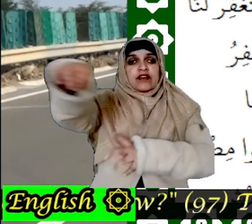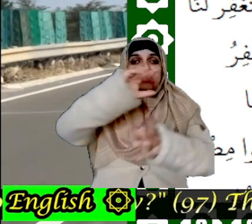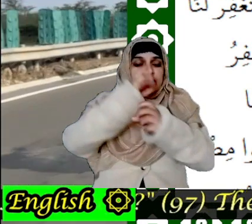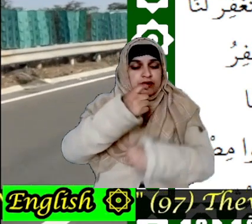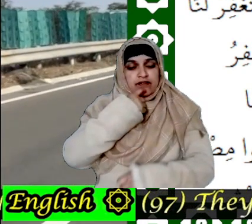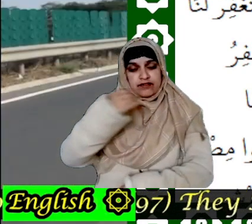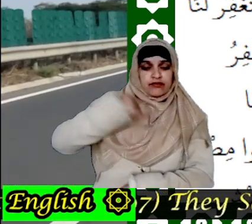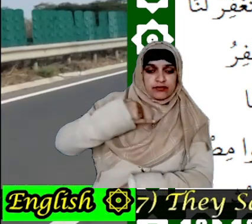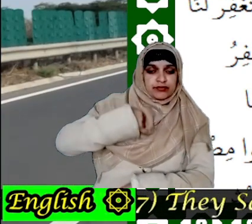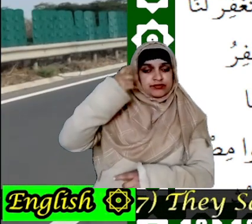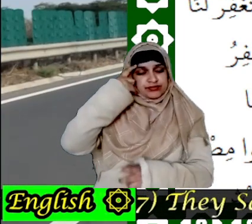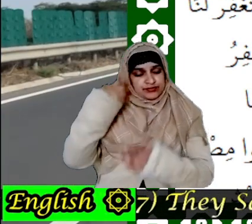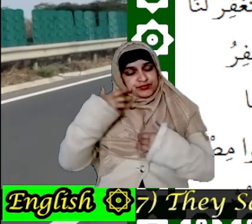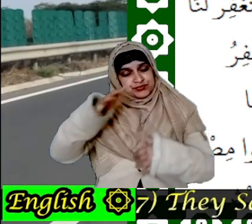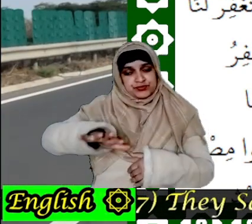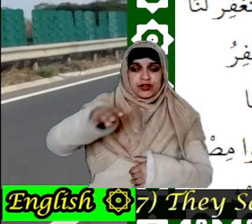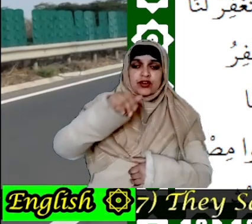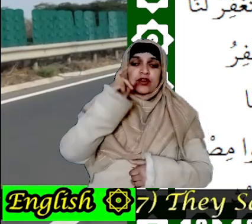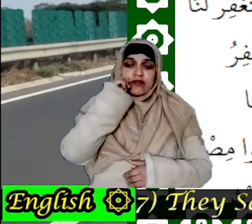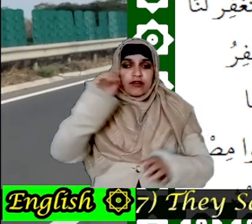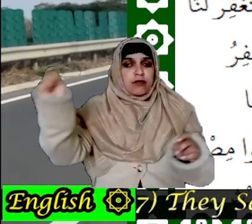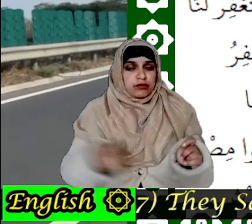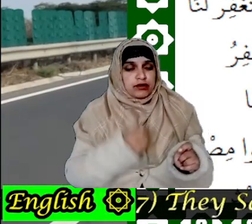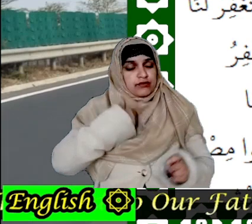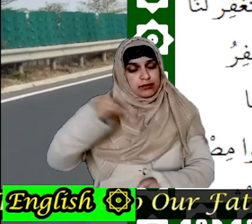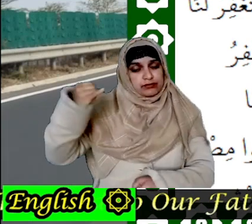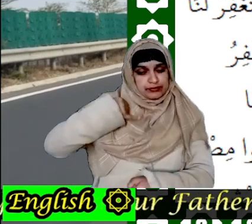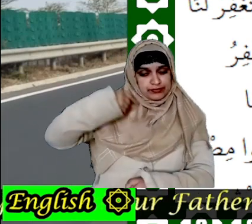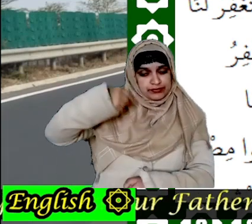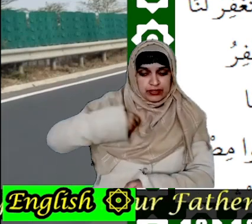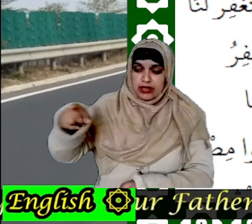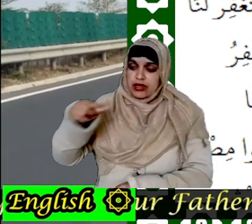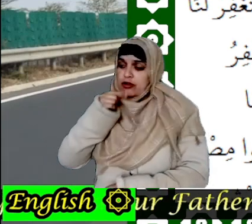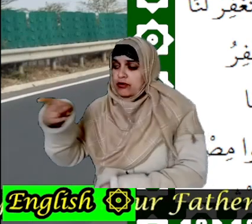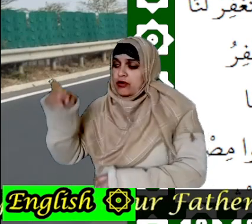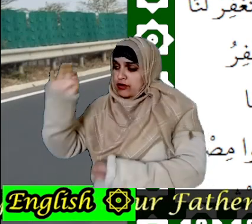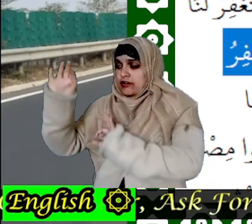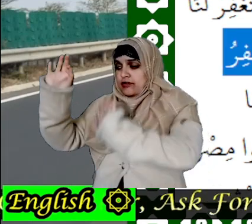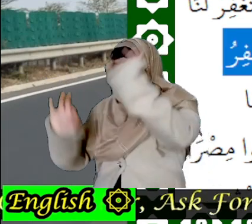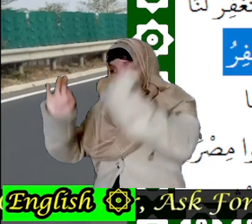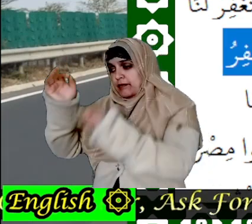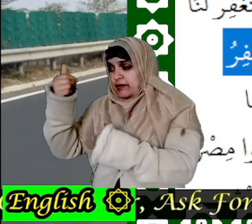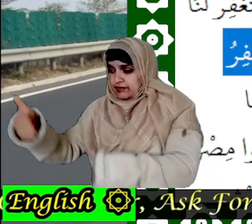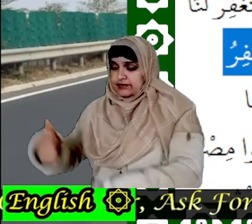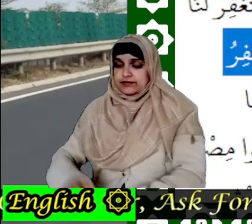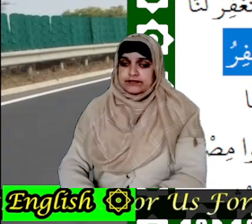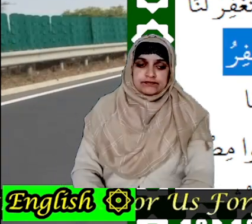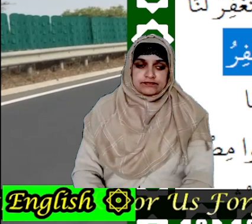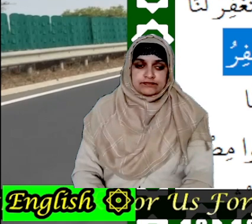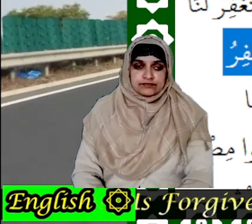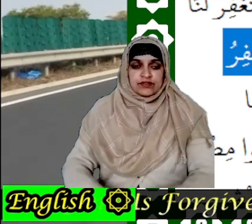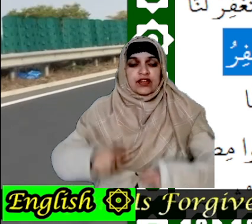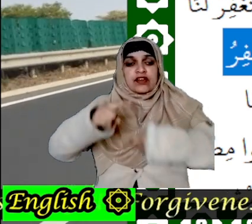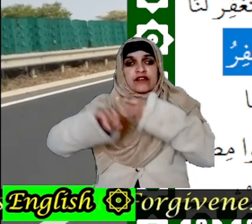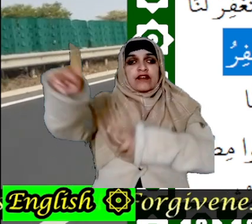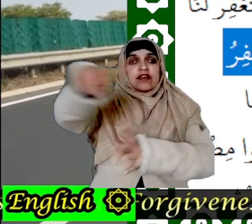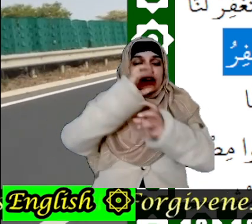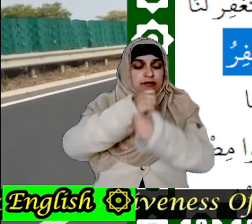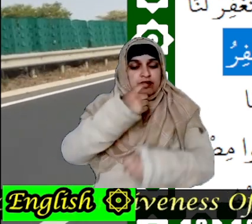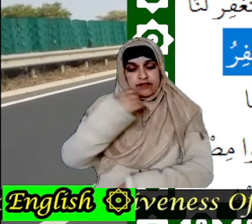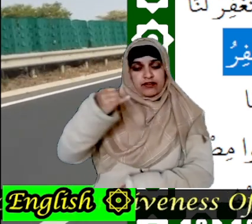الرحيم دوبا نجي سوف أستغفر لكم ربي ربي غيان قنا أرارم سني